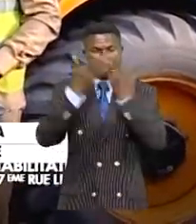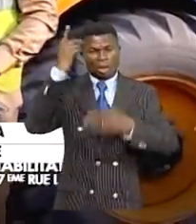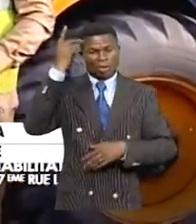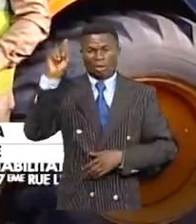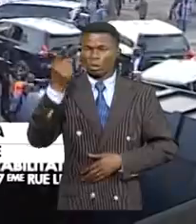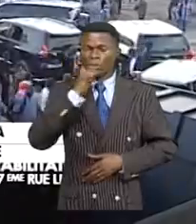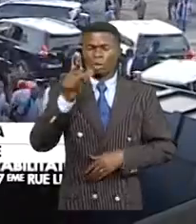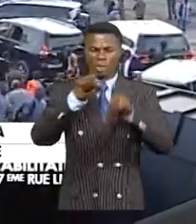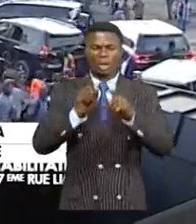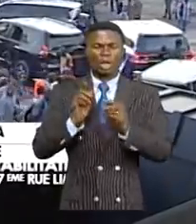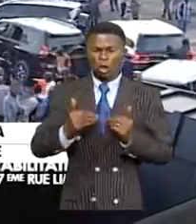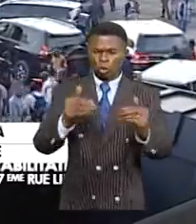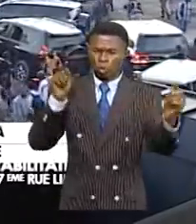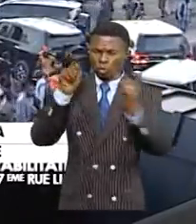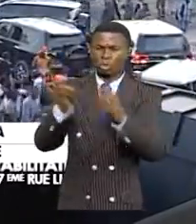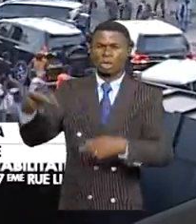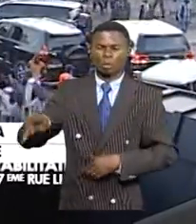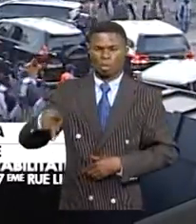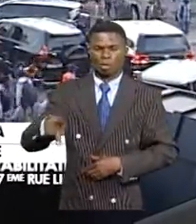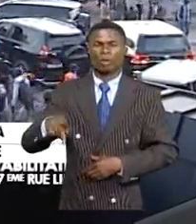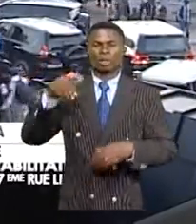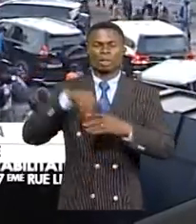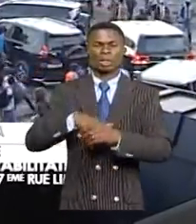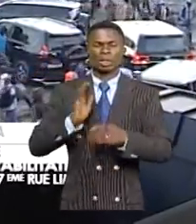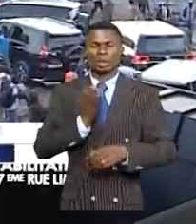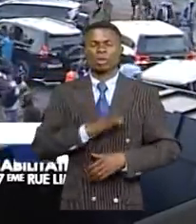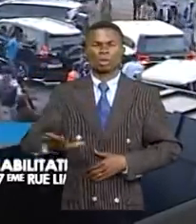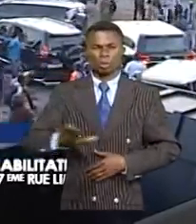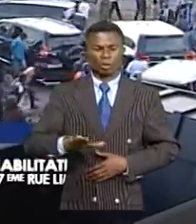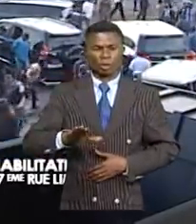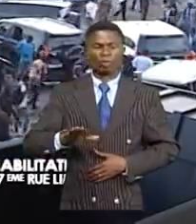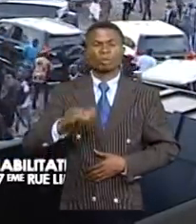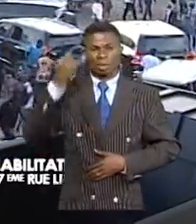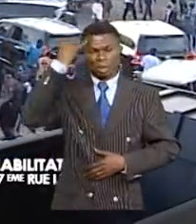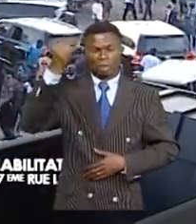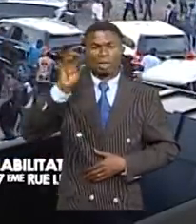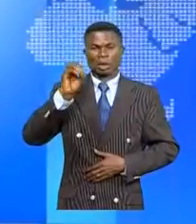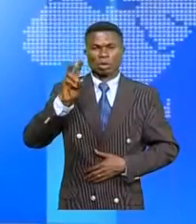Kinshasa, mais aussi toutes les autres provinces de la République démocratique du Congo, selon le numéro 1 de l'OVD.